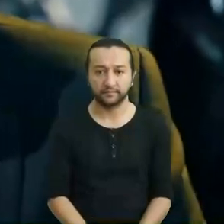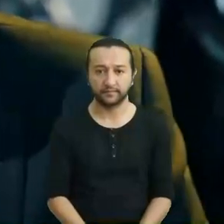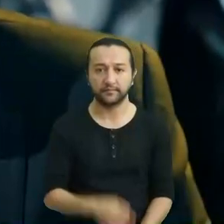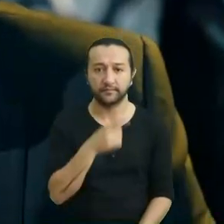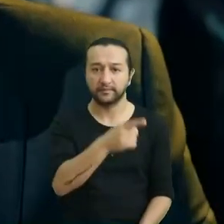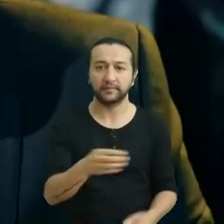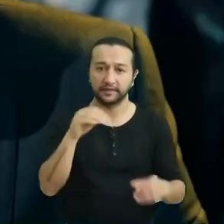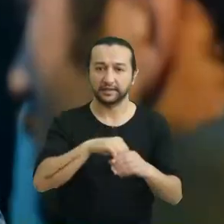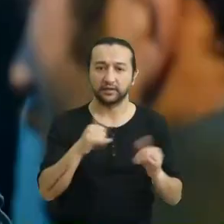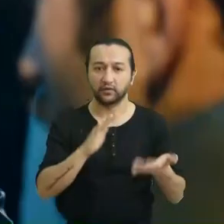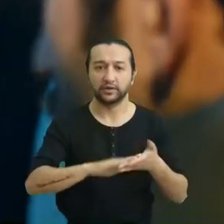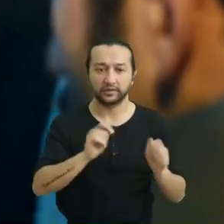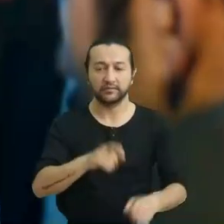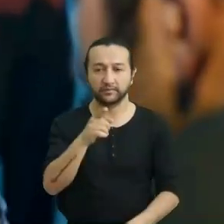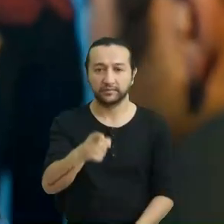Kat arkadaşı da oynarım.